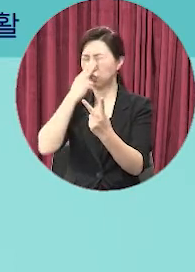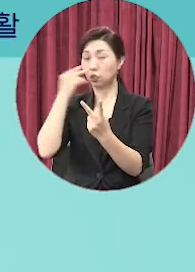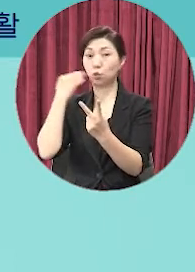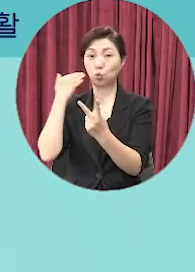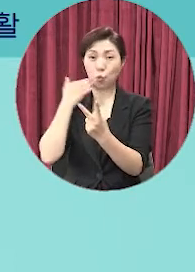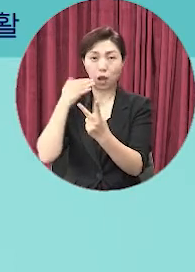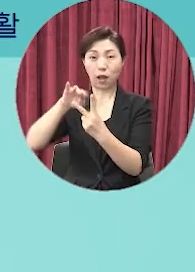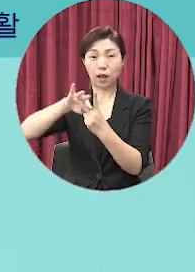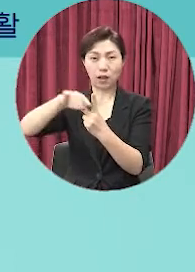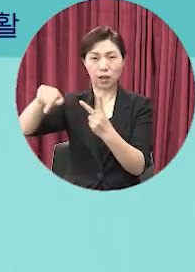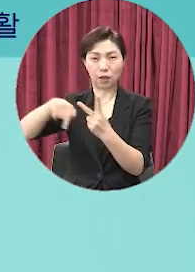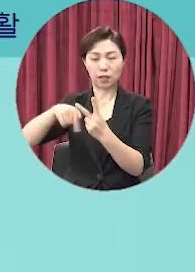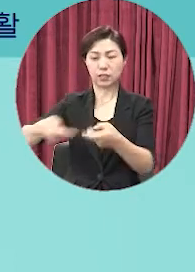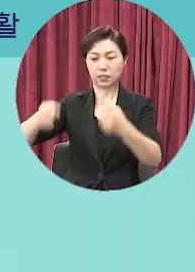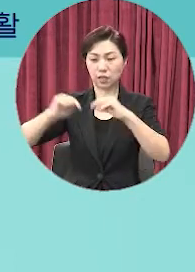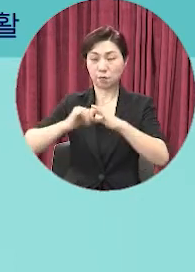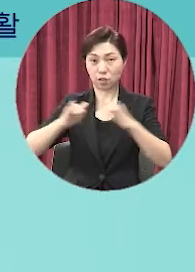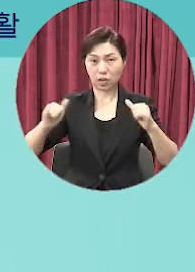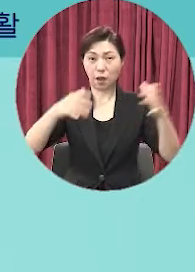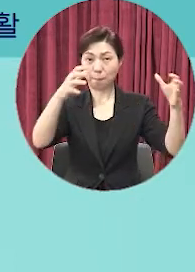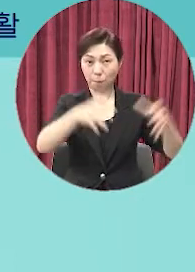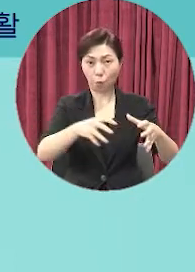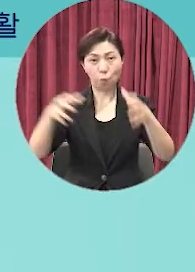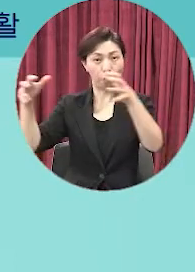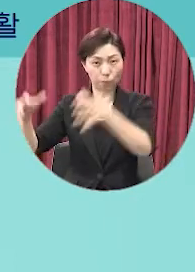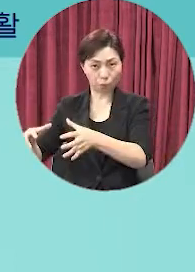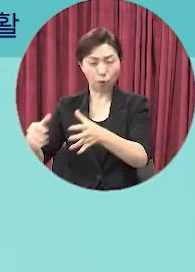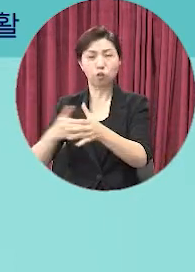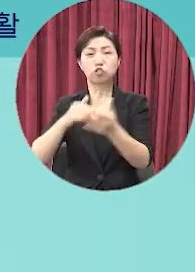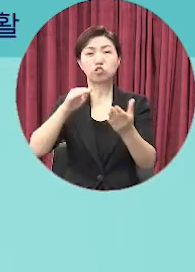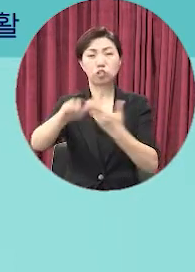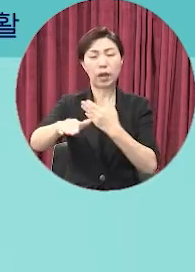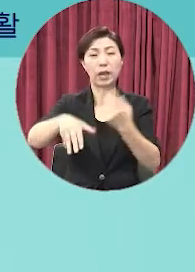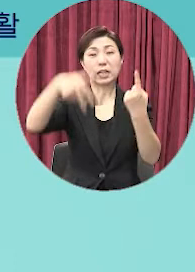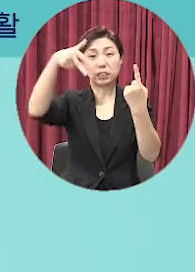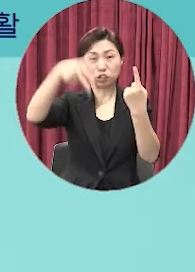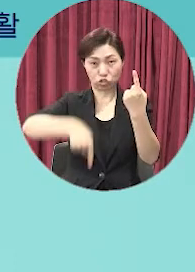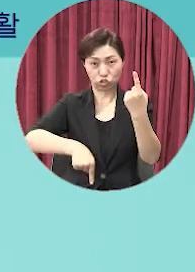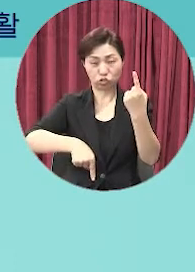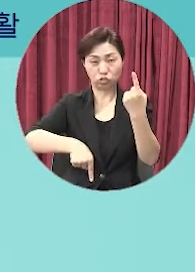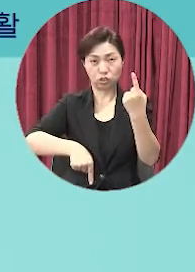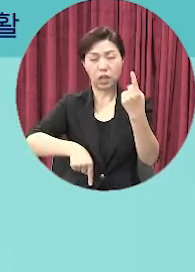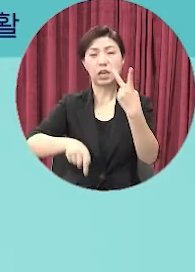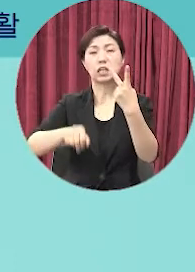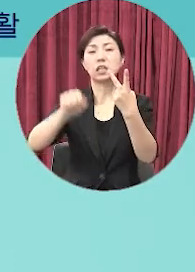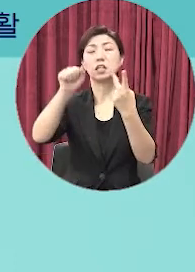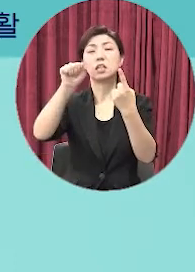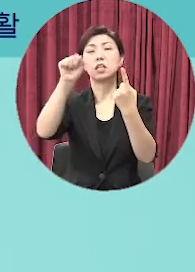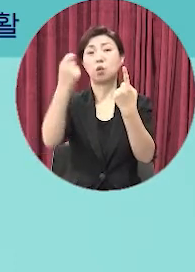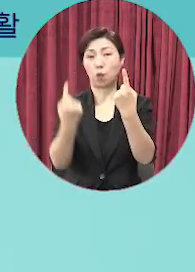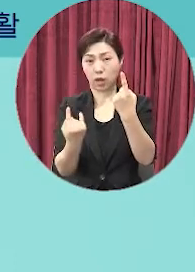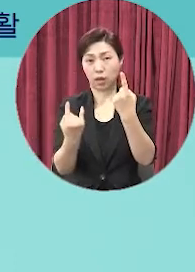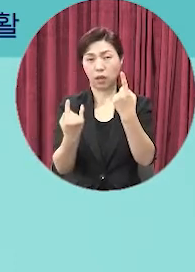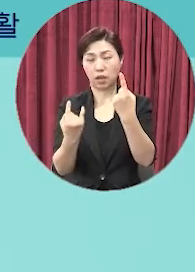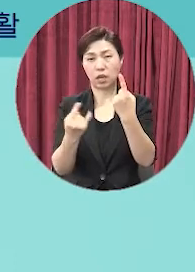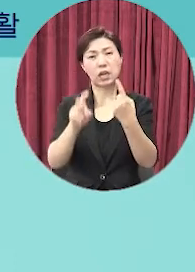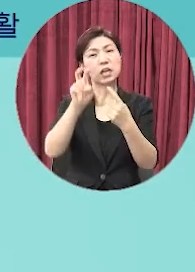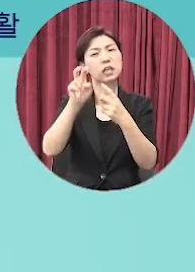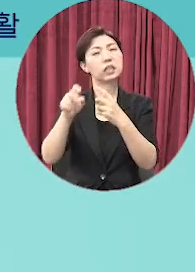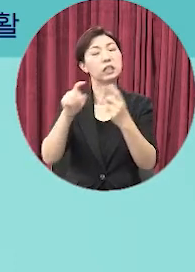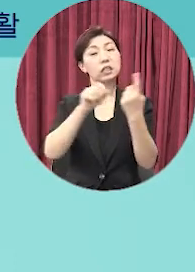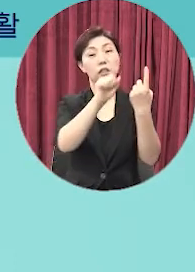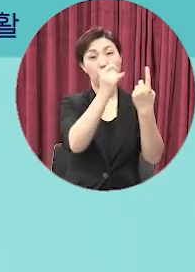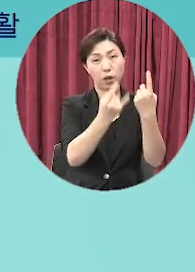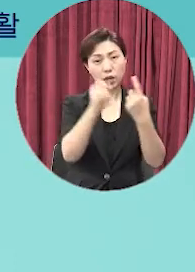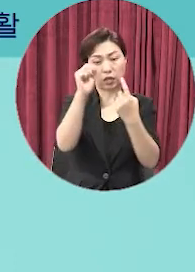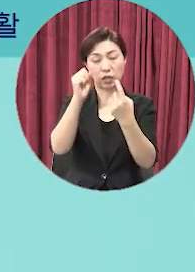모집을 해서 현재 대상자별로 주 1회 약 한 20분씩 건강 모니터링을 진행을